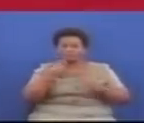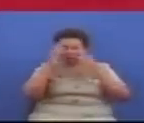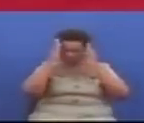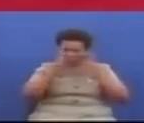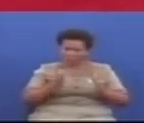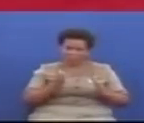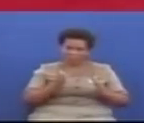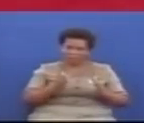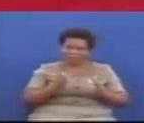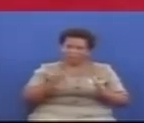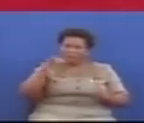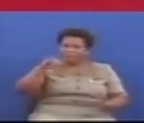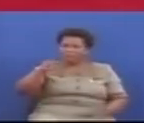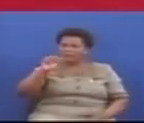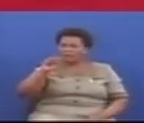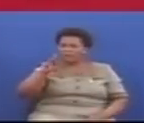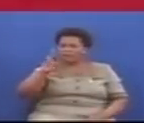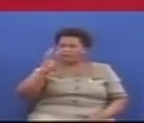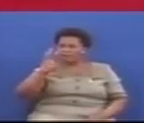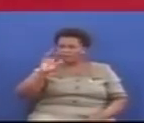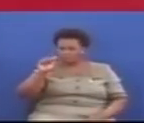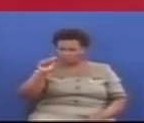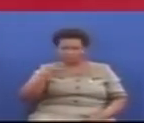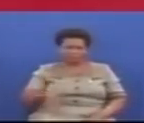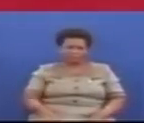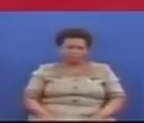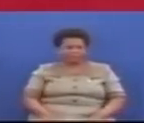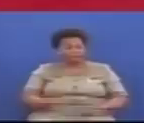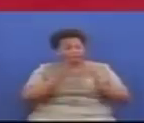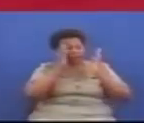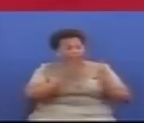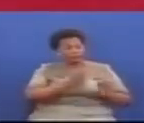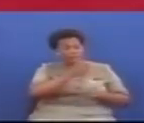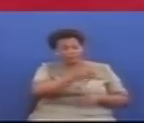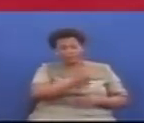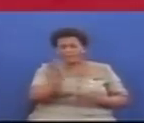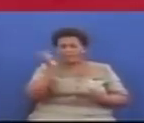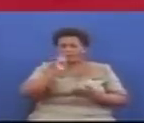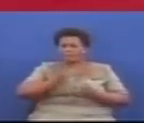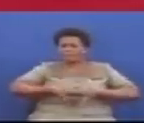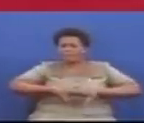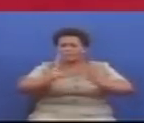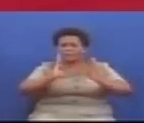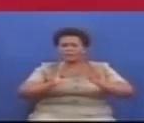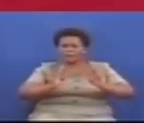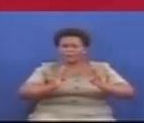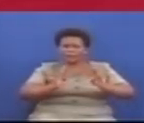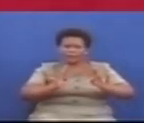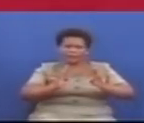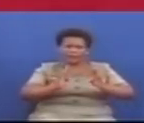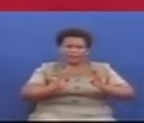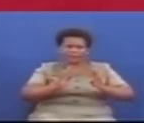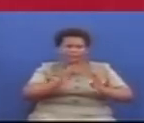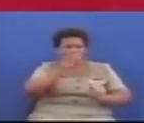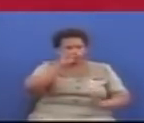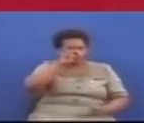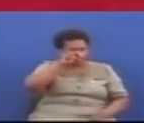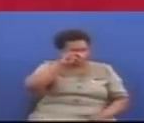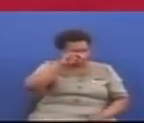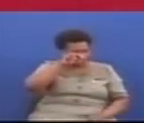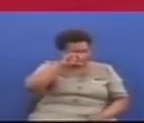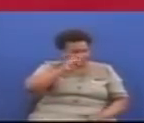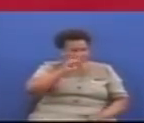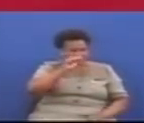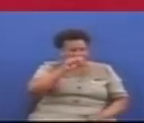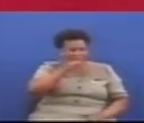Matthew Marwa, mbunge viti maalum, kama ifuatavyo. Mheshimiwa Spika, barabara ya makutano juu Sanzate Nata